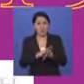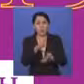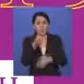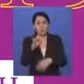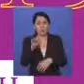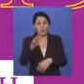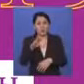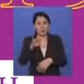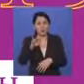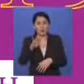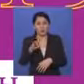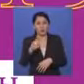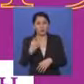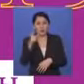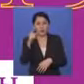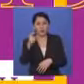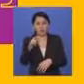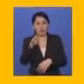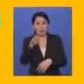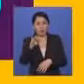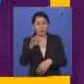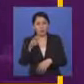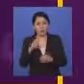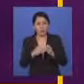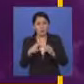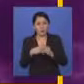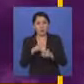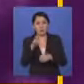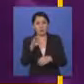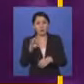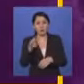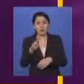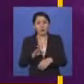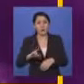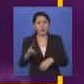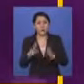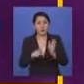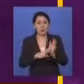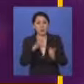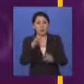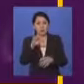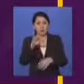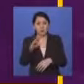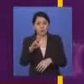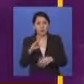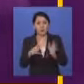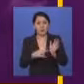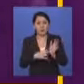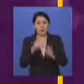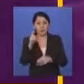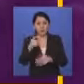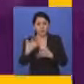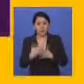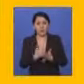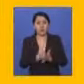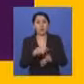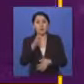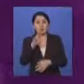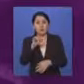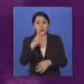пен Уәлихановта 3 адамнан. Жамбылда 15, Есіл ауданында 9, Аққайың ауданында 7 адамнан табылды.